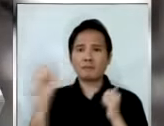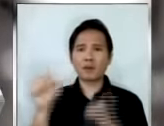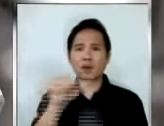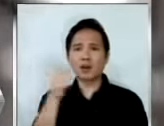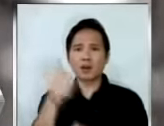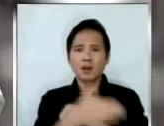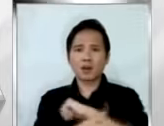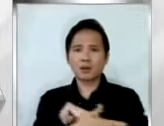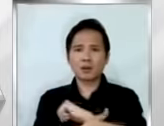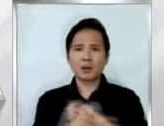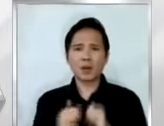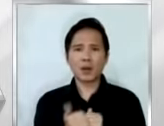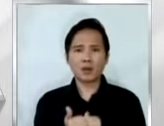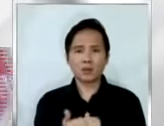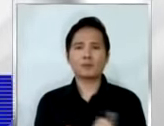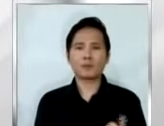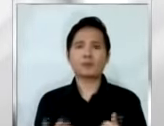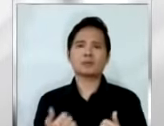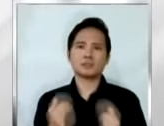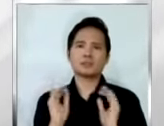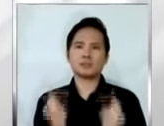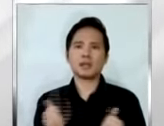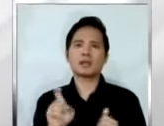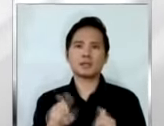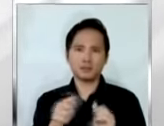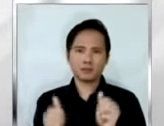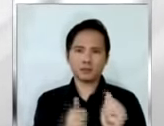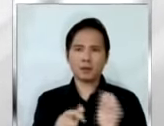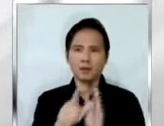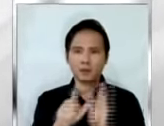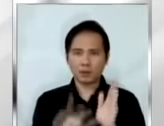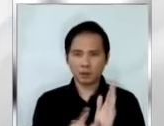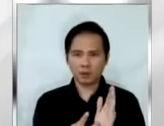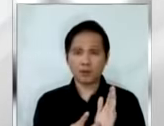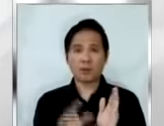ng batas. Yung mga ganun, constitute threats, no? And